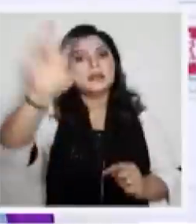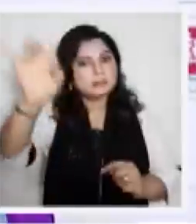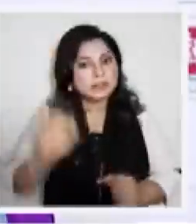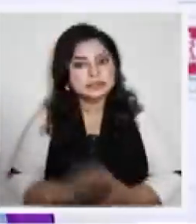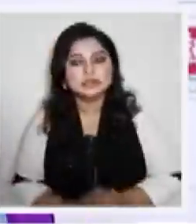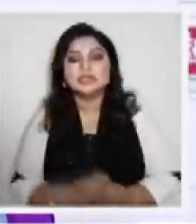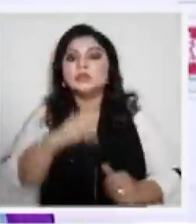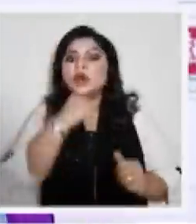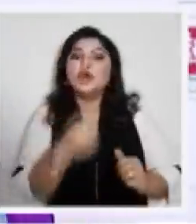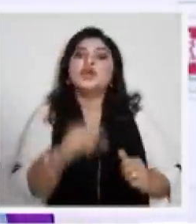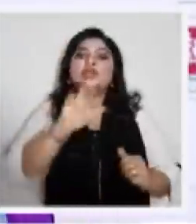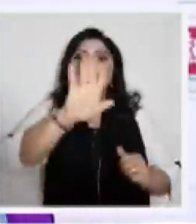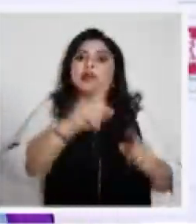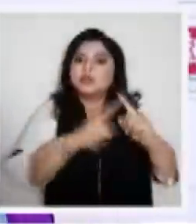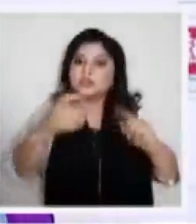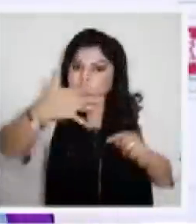31 থেকে 40 7.30%,